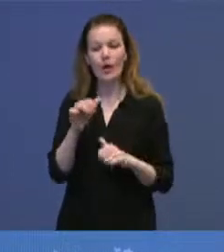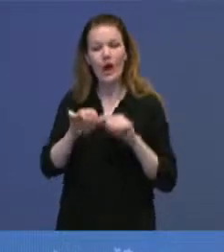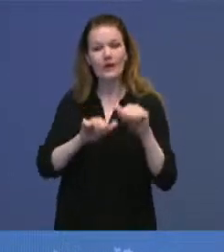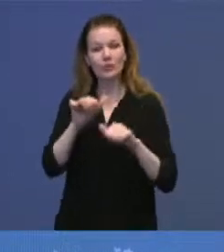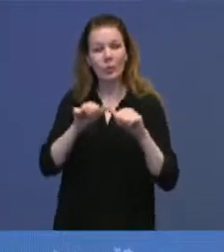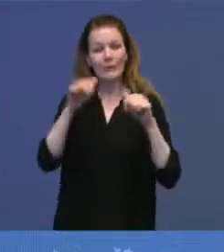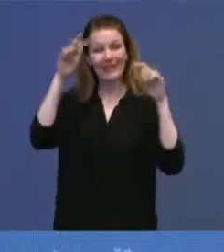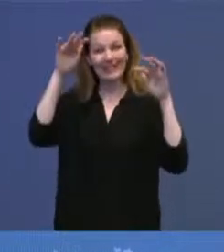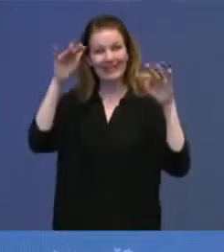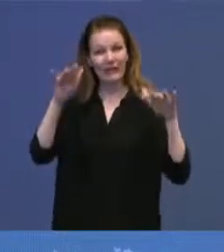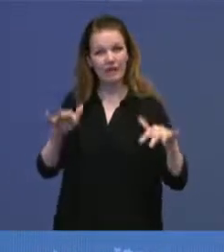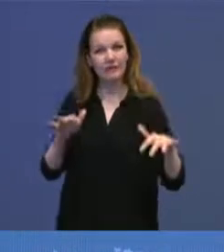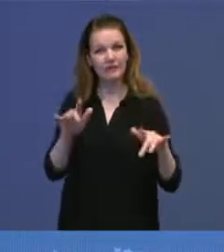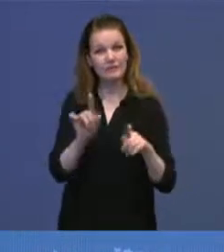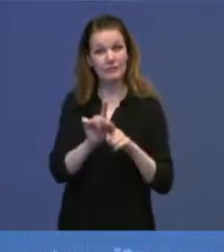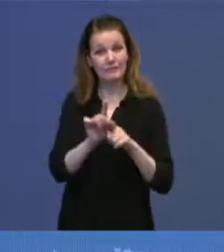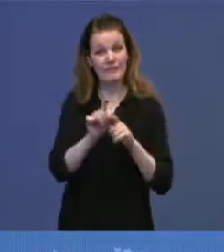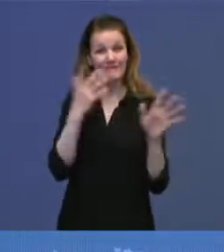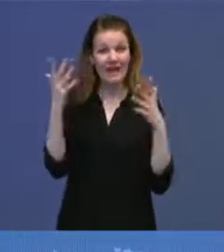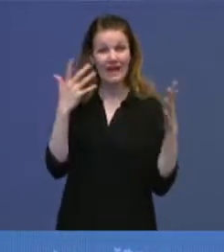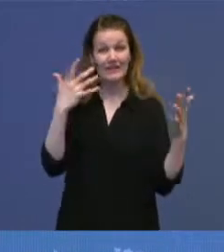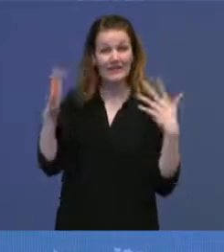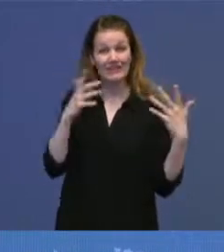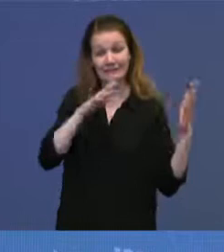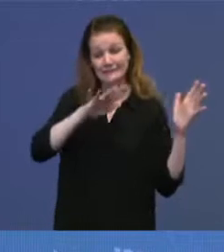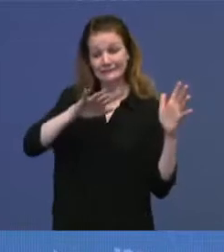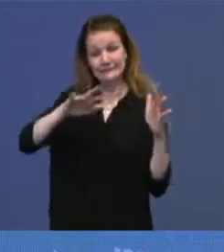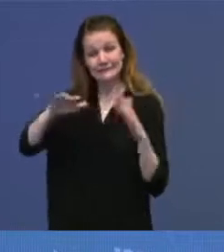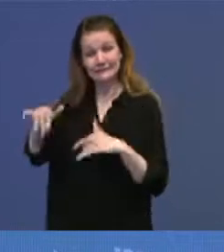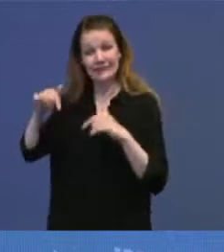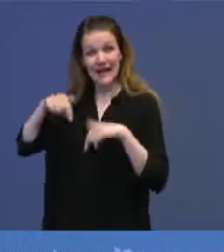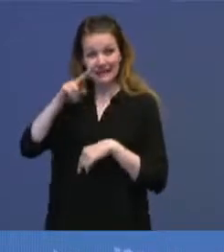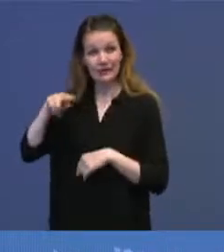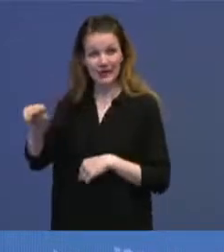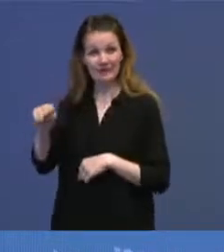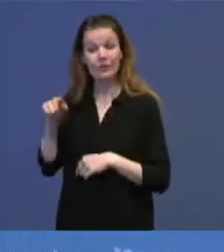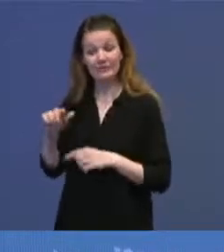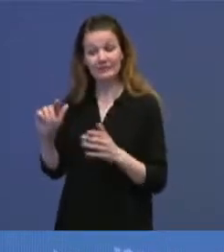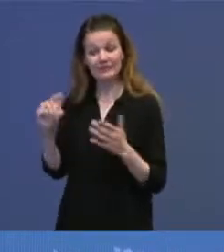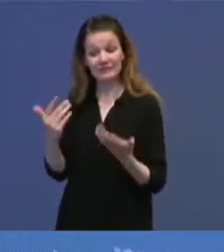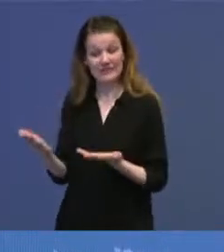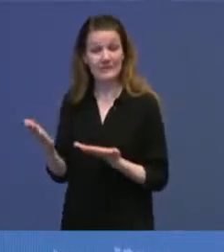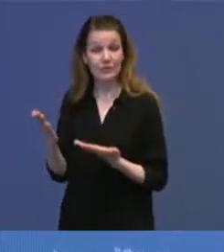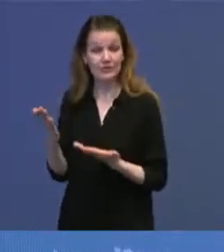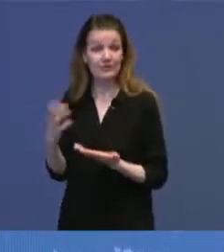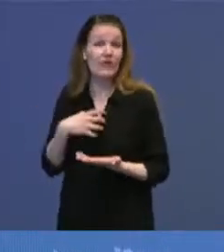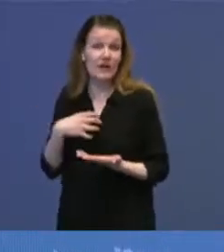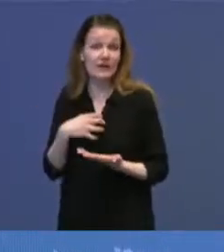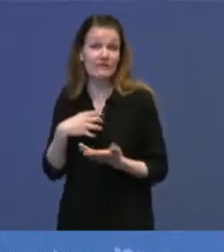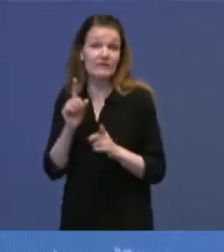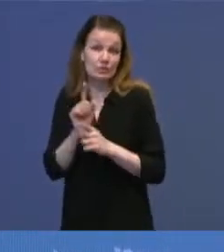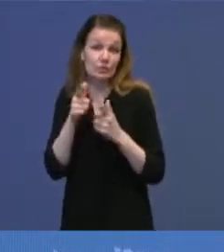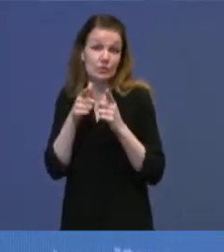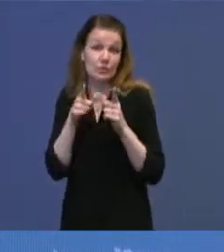atomnedfall som ble ført med vær og vind og kom til Norge. Det viser faren ved slike ulykker. I dag